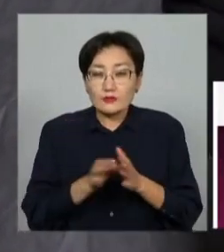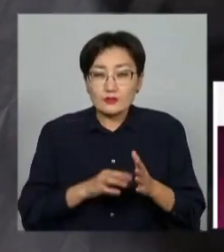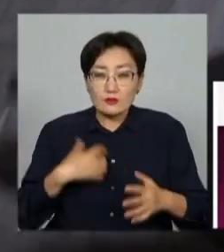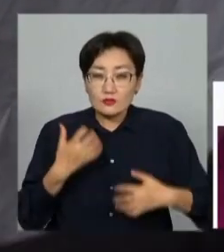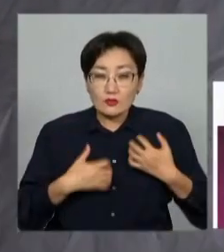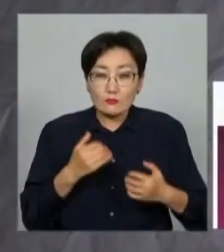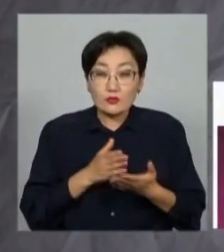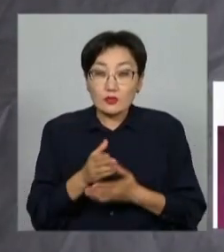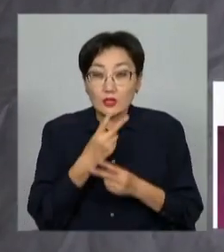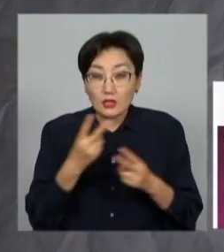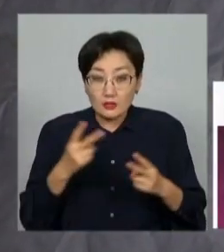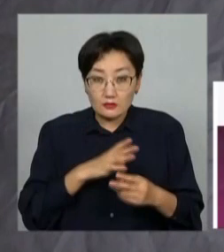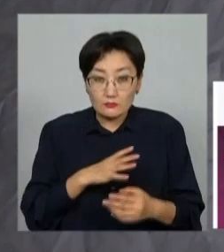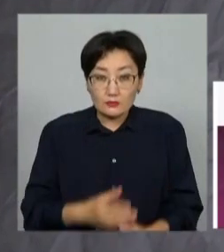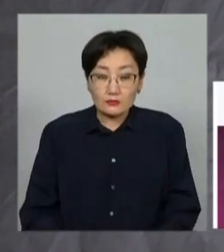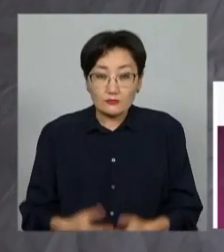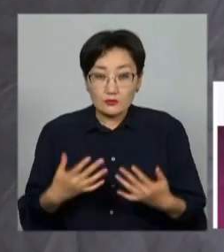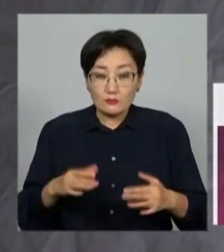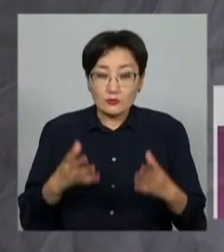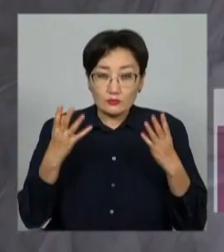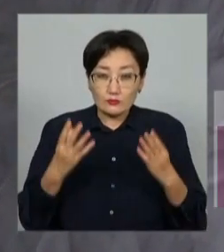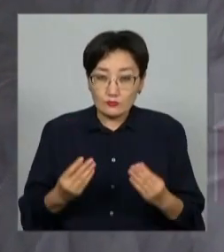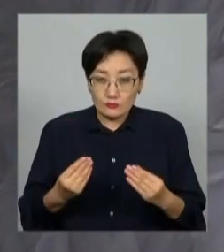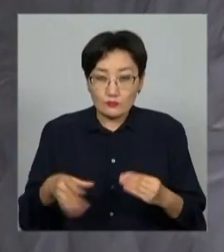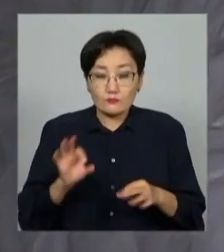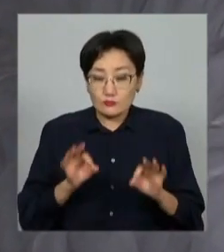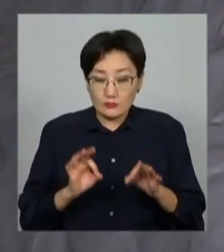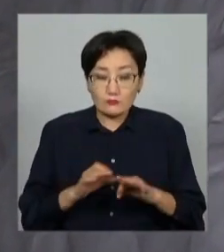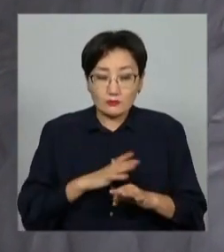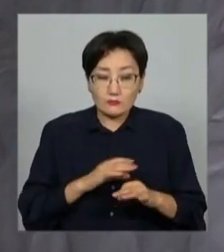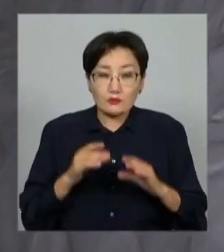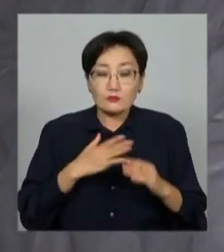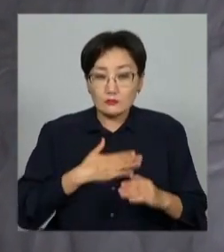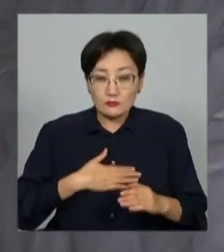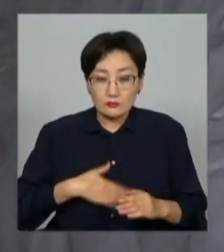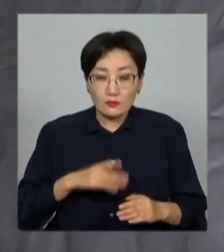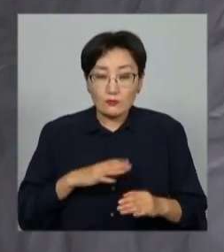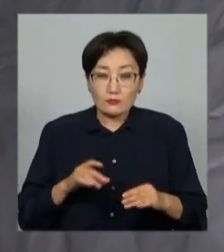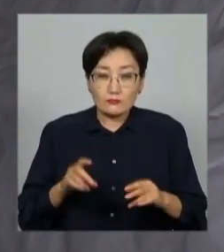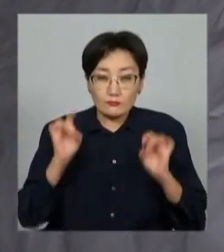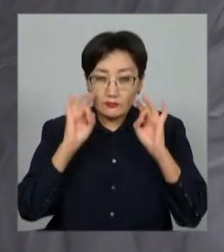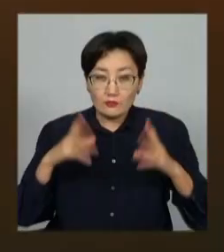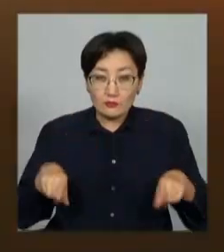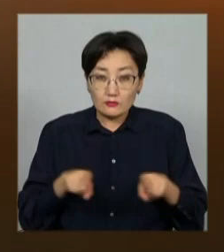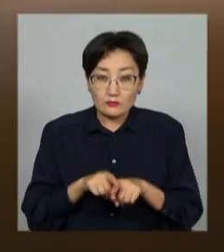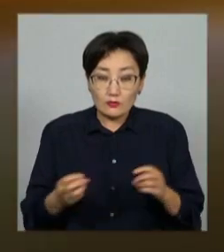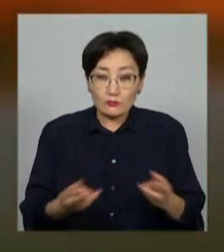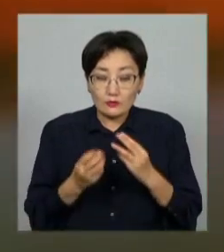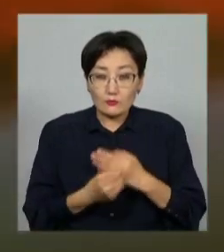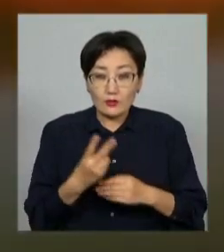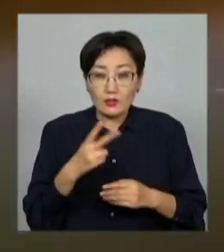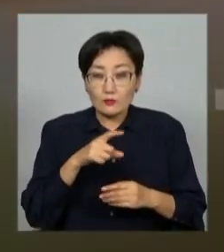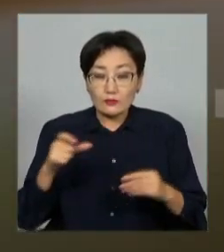мен де жүгіріп шығып қарадым, болды. Күндізгі уақытта неге тыныш болды барлығы? Күндіз тыныш болған, иә. Аяқ асты. Екі